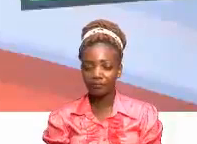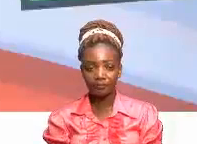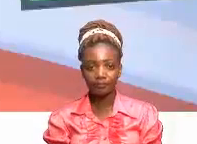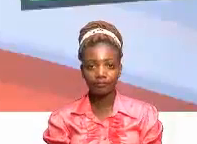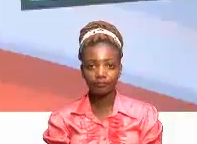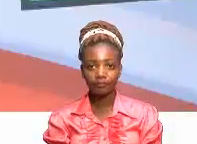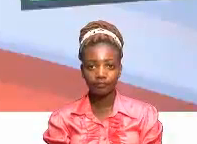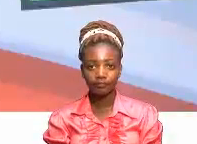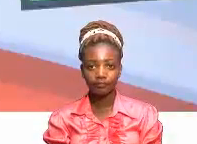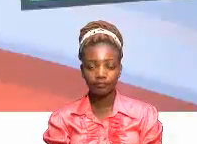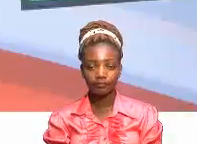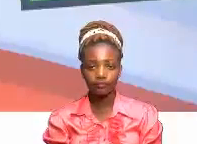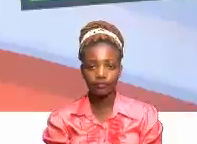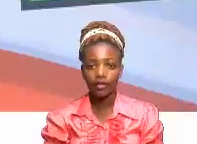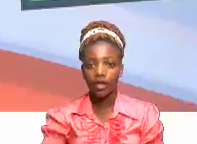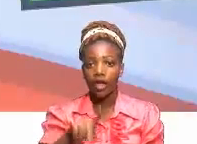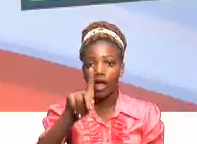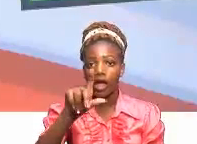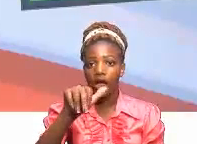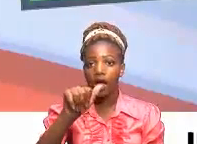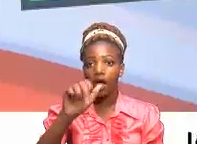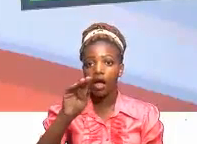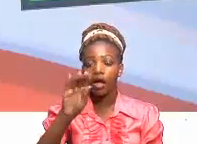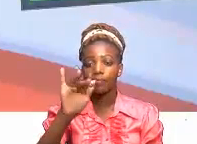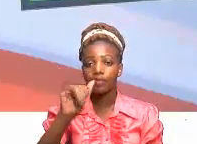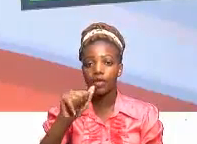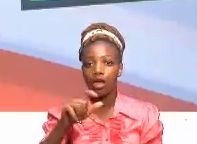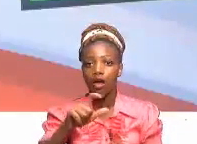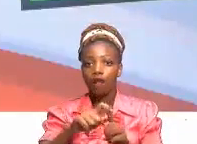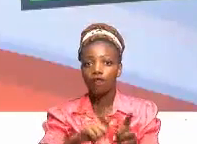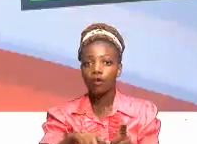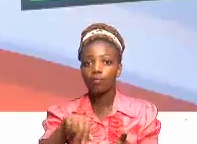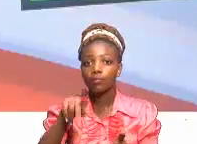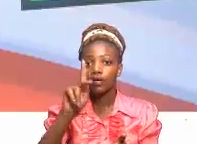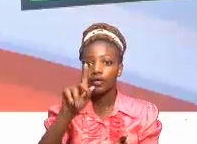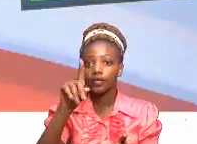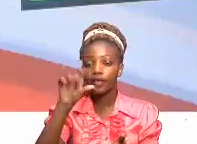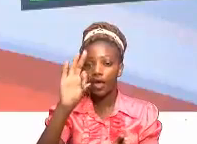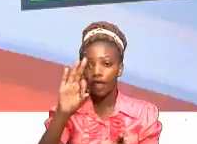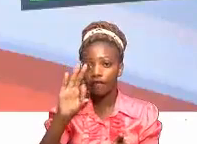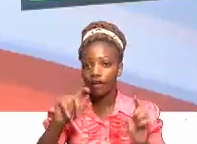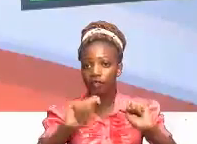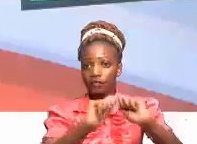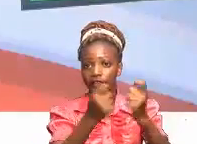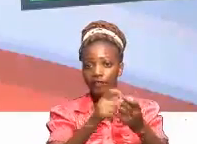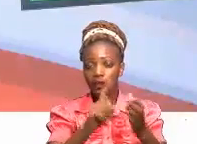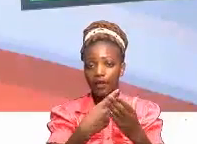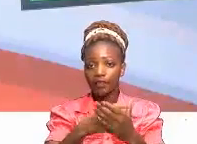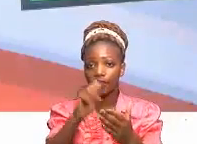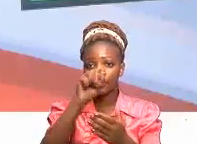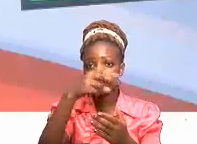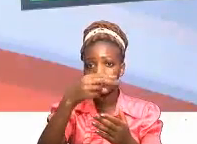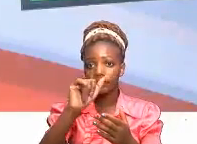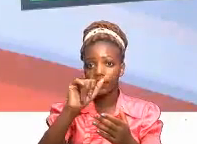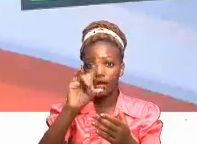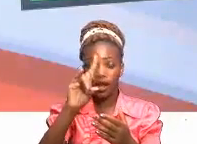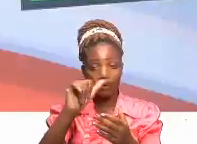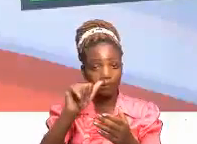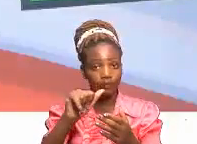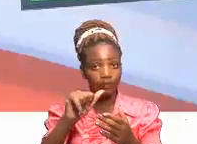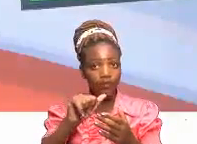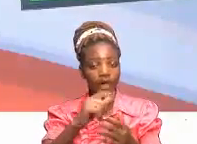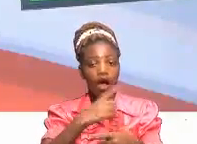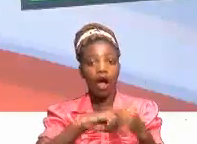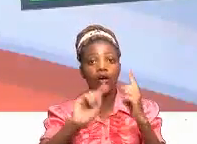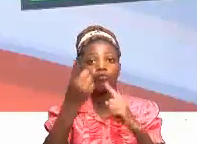Iwot Kalie kutoka kikosi cha walinda usalama cha KDF na Sheila Chelangat kutoka Kenya Police Service ni washindi wa mbio za kilomita